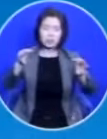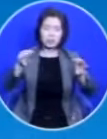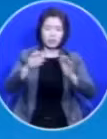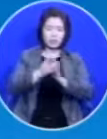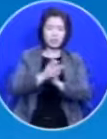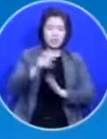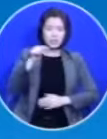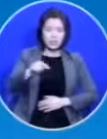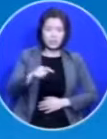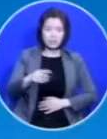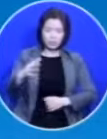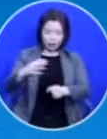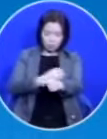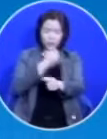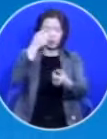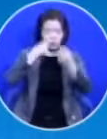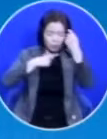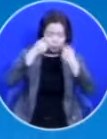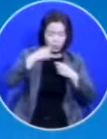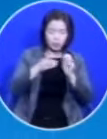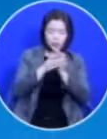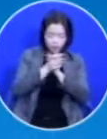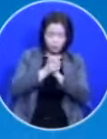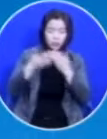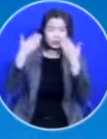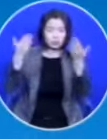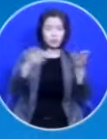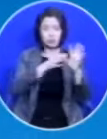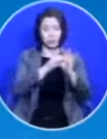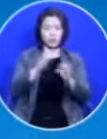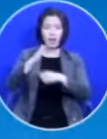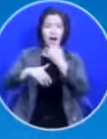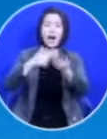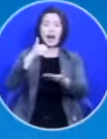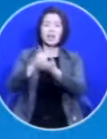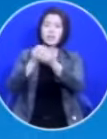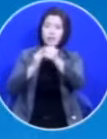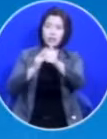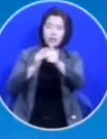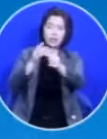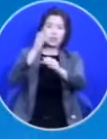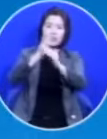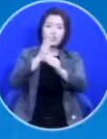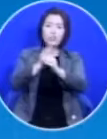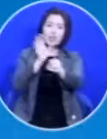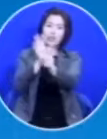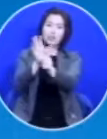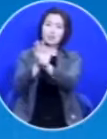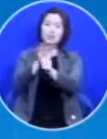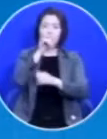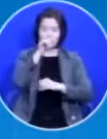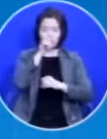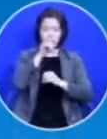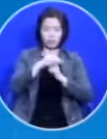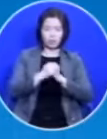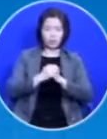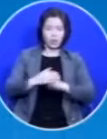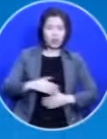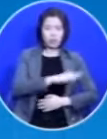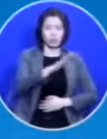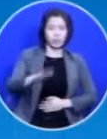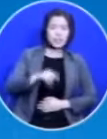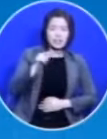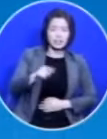그 엄청난 눈물로 기도하면서 하나님께 중부하 계시단 말이 우리가